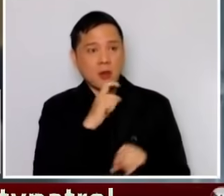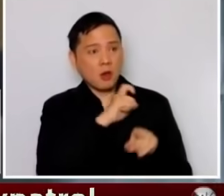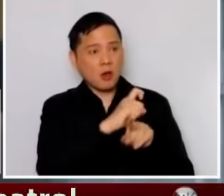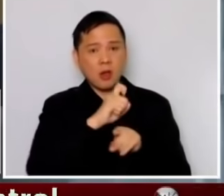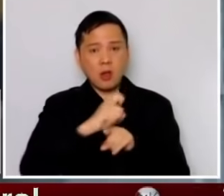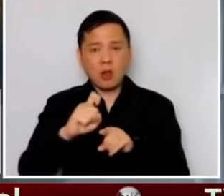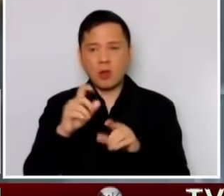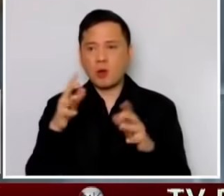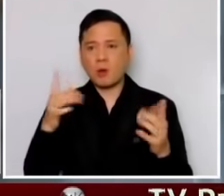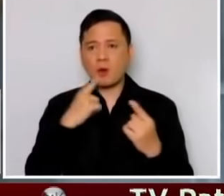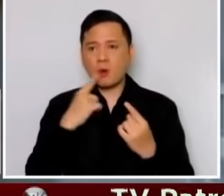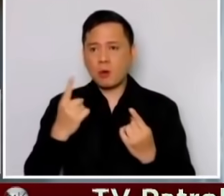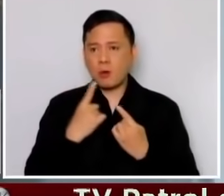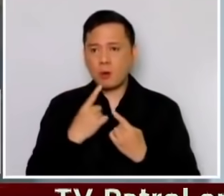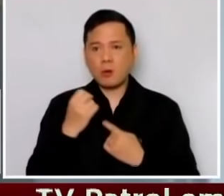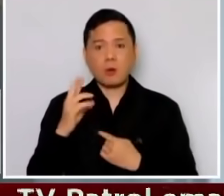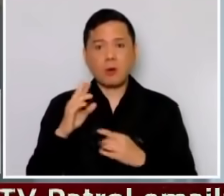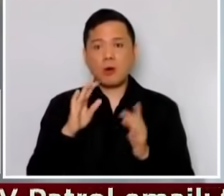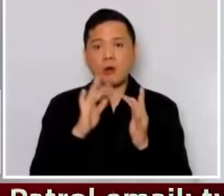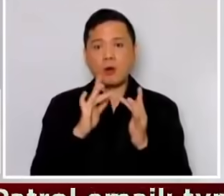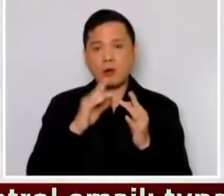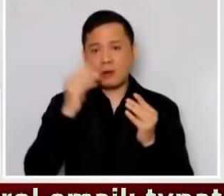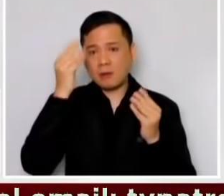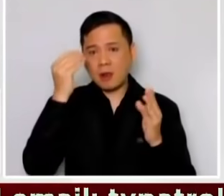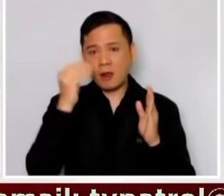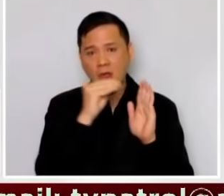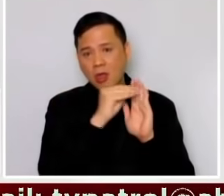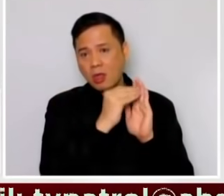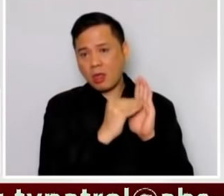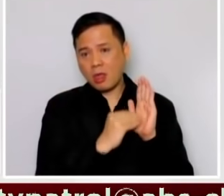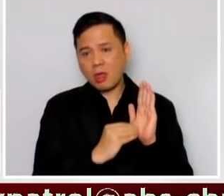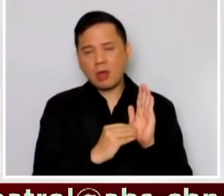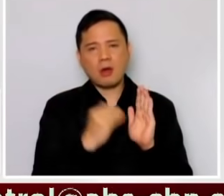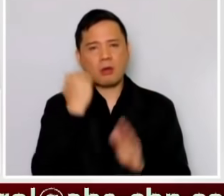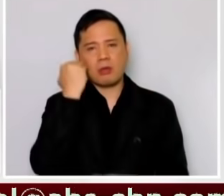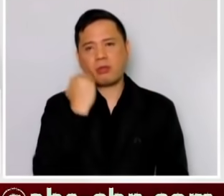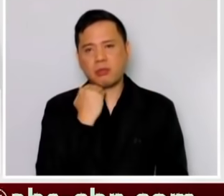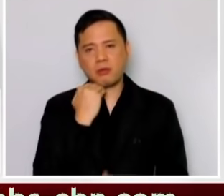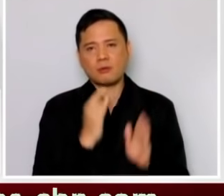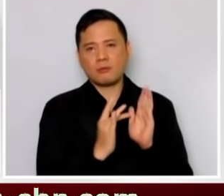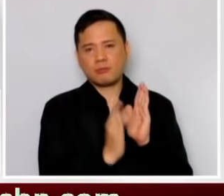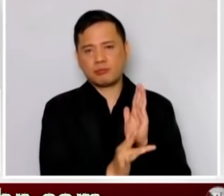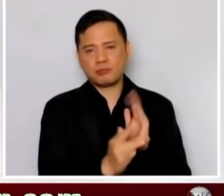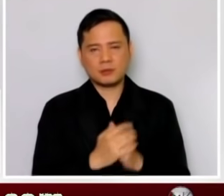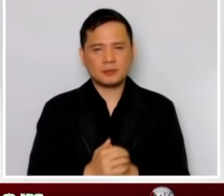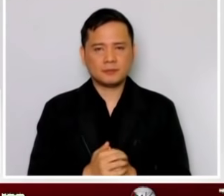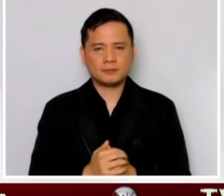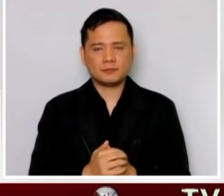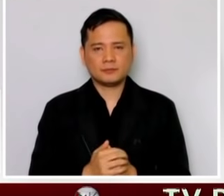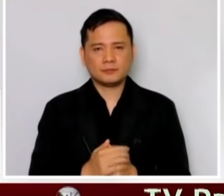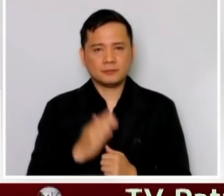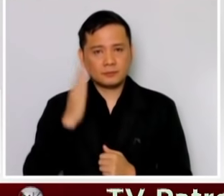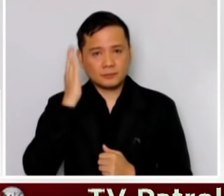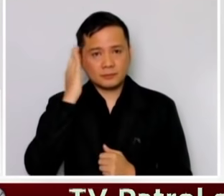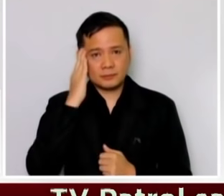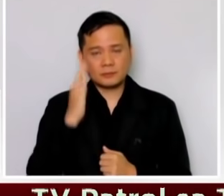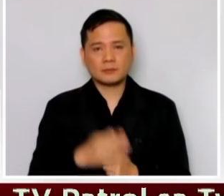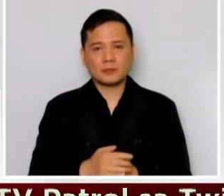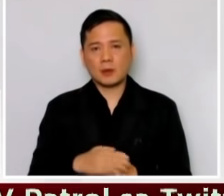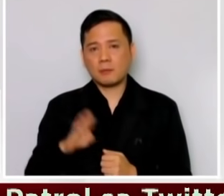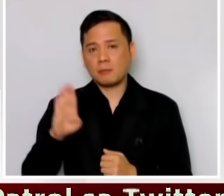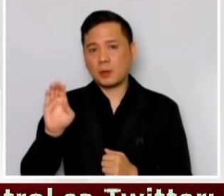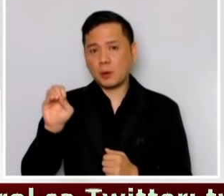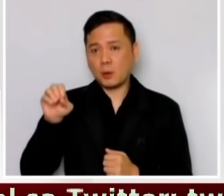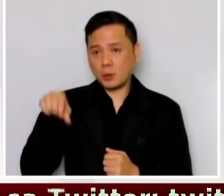kulang ang nilagay na contact information. We already flagged the Bureau of Quarantine and the Department of Transportation regarding